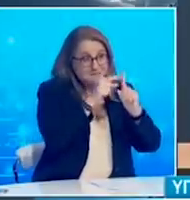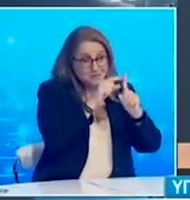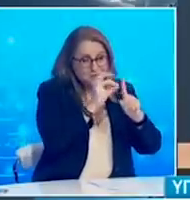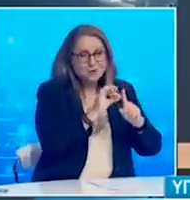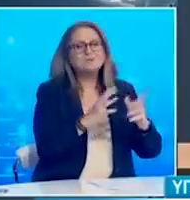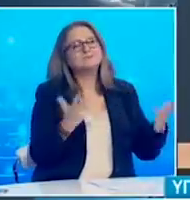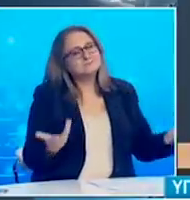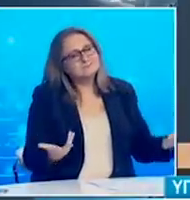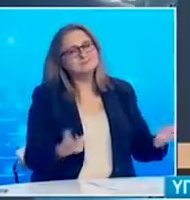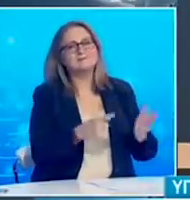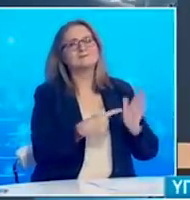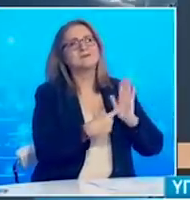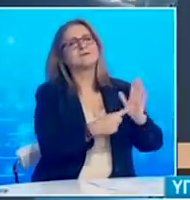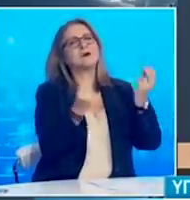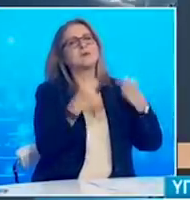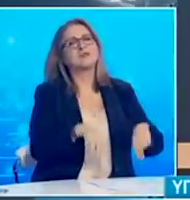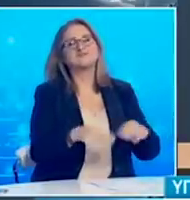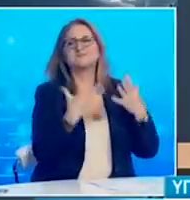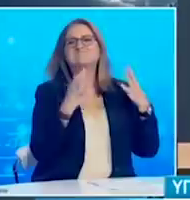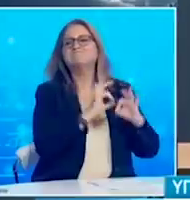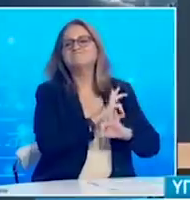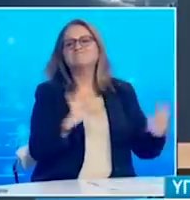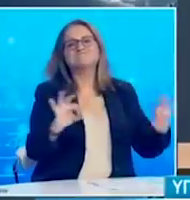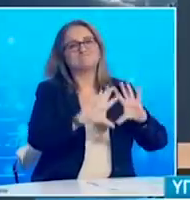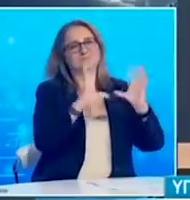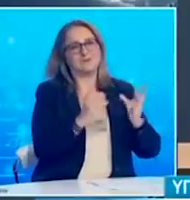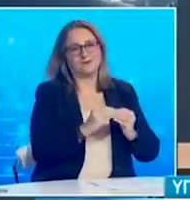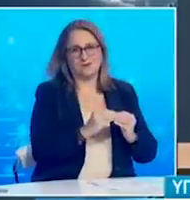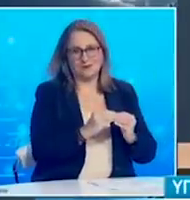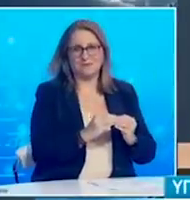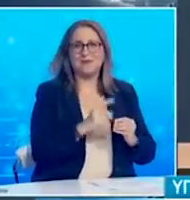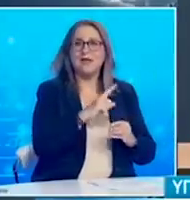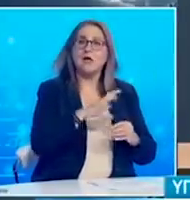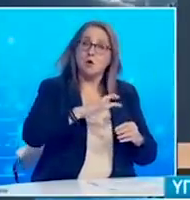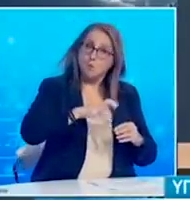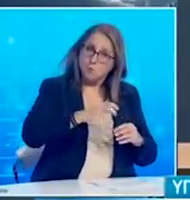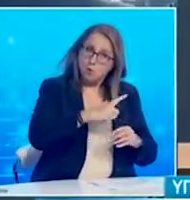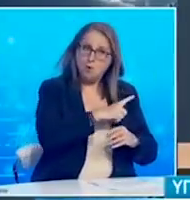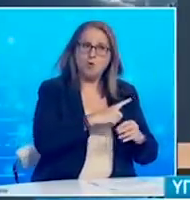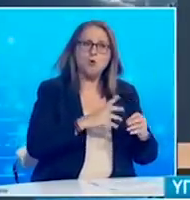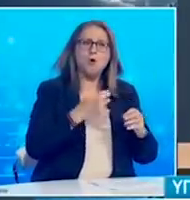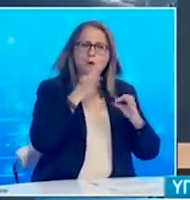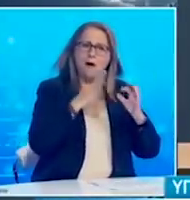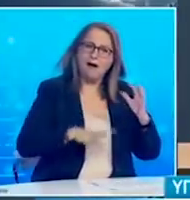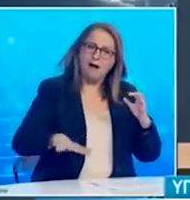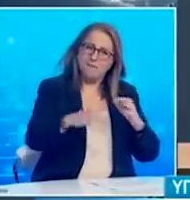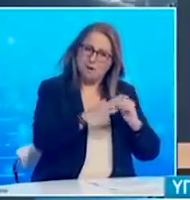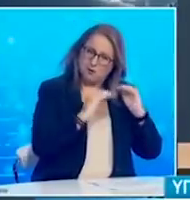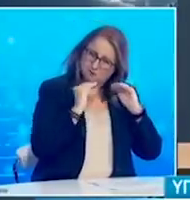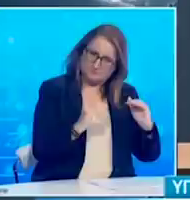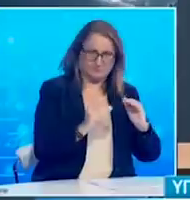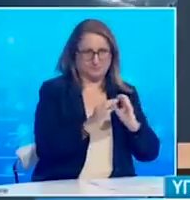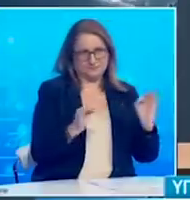να διευκρινίσω ότι τόσο στον Πόρο όσο και στον Αμπελώνα ισχύουν ακόμα οι περιορισμοί που ισχύουν για την περιφέρεια Αττικής,